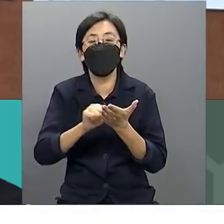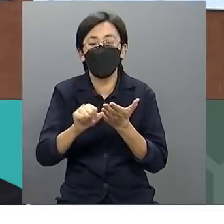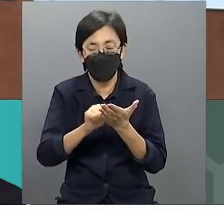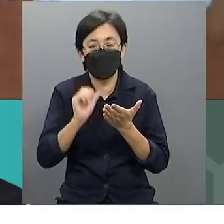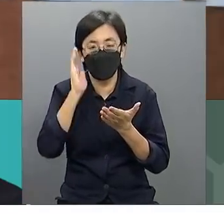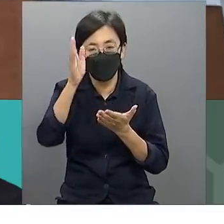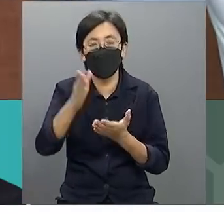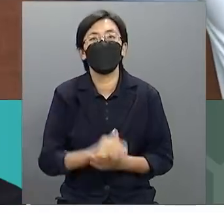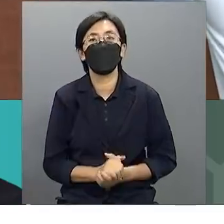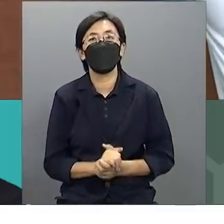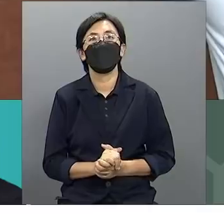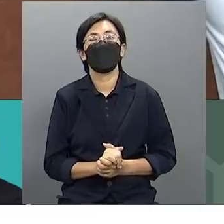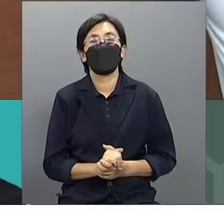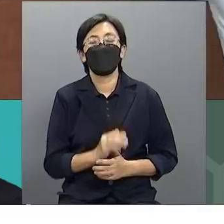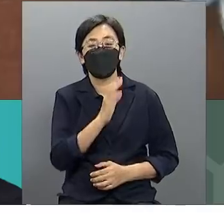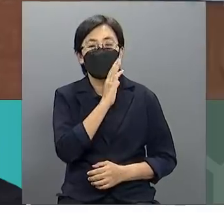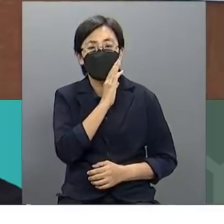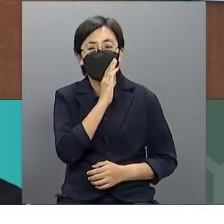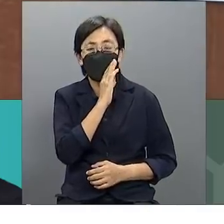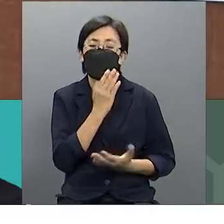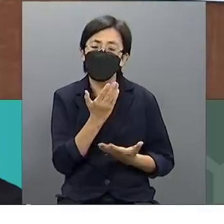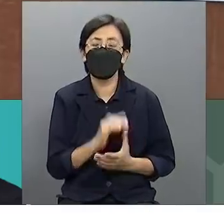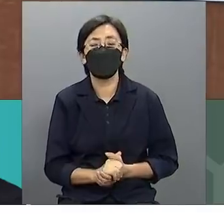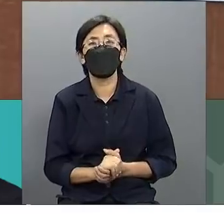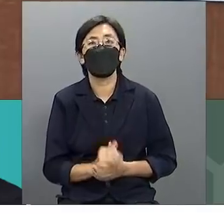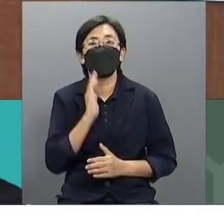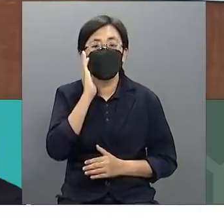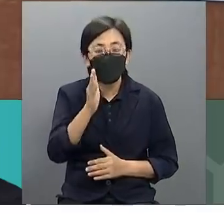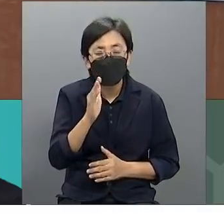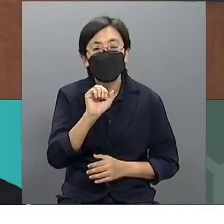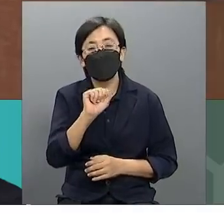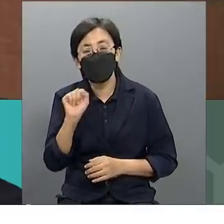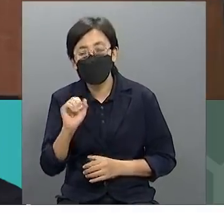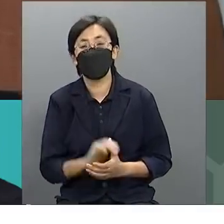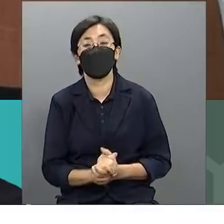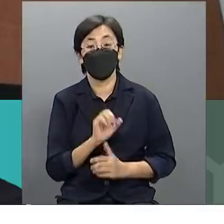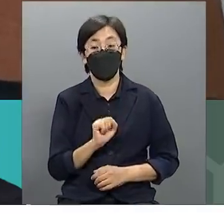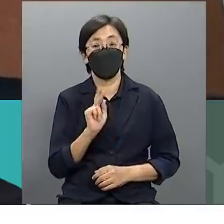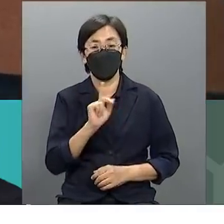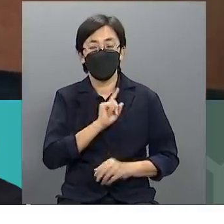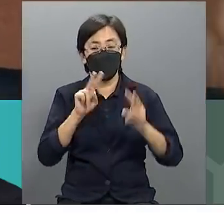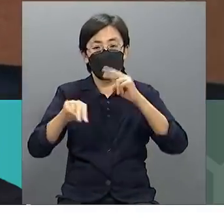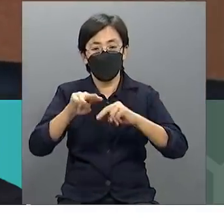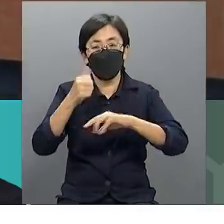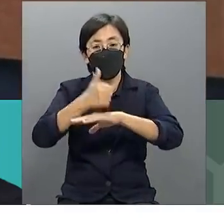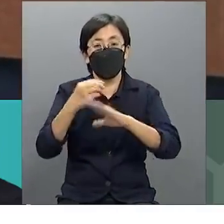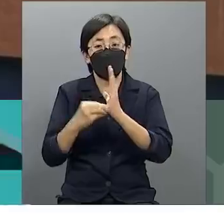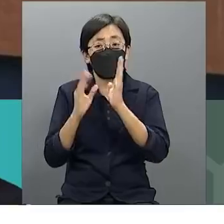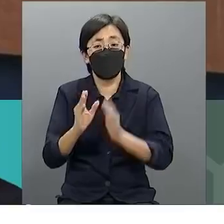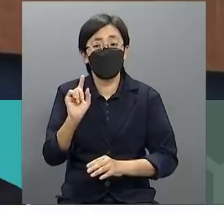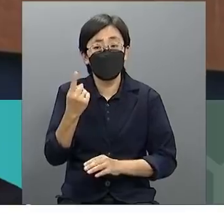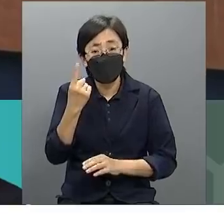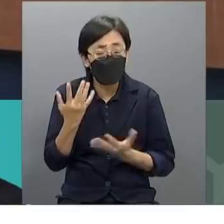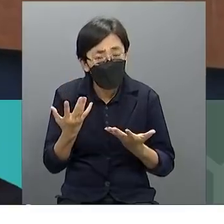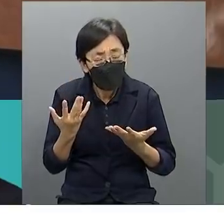งานแซวๆว่าถ้าอย่างนั้นก็อยากให้คุณโลดกับสภาแล้วก็ให้ศ.กรมาตรวจสอบผู้ว่าคนใหม่มันจะต้องเป็นเข้มข้นดุดัน 1ขนาดนั้นเลยคะ